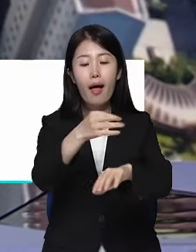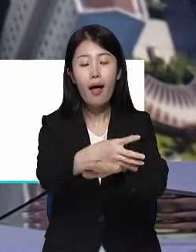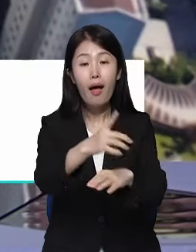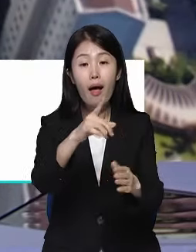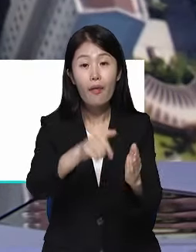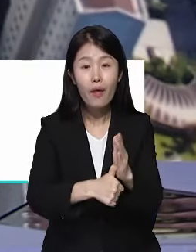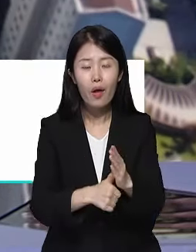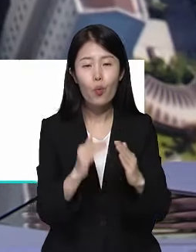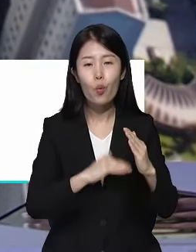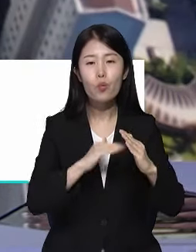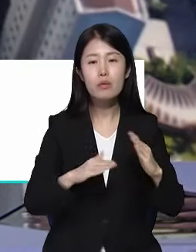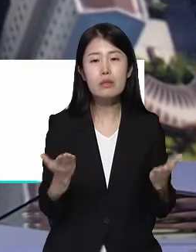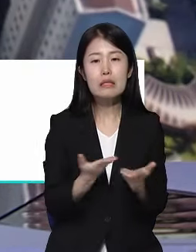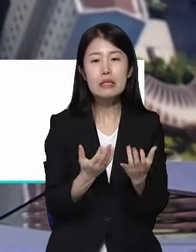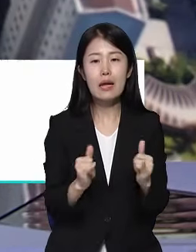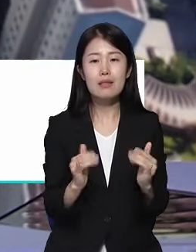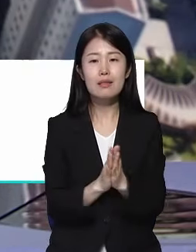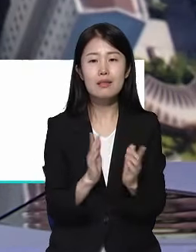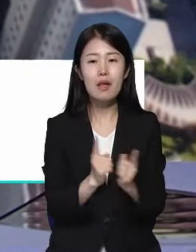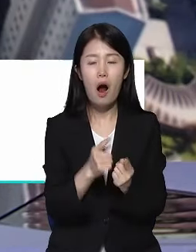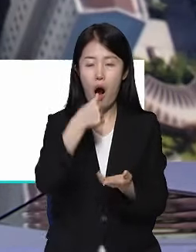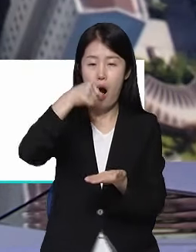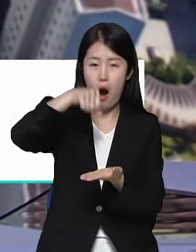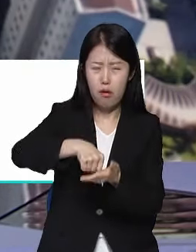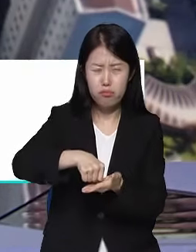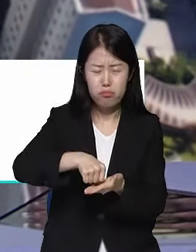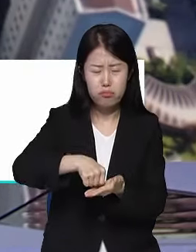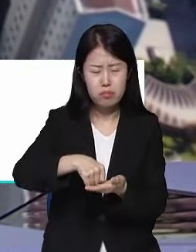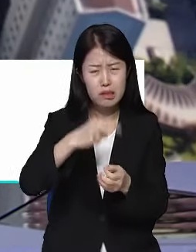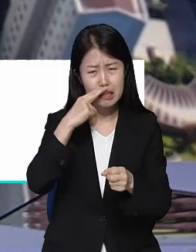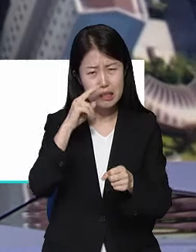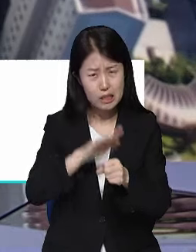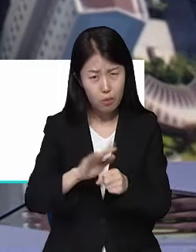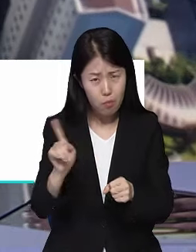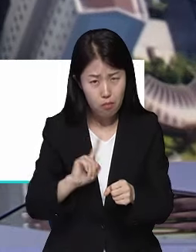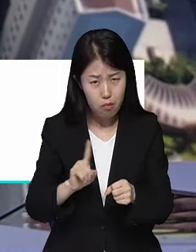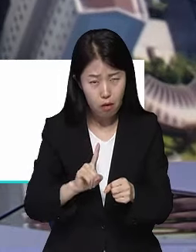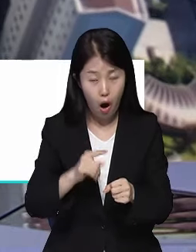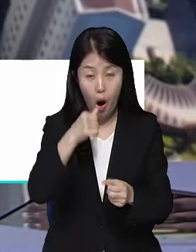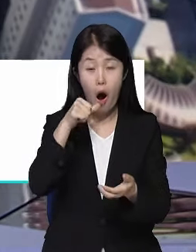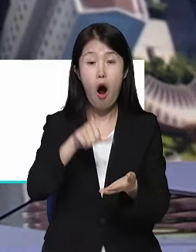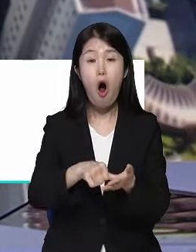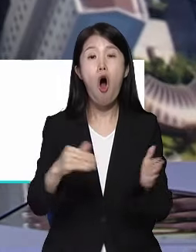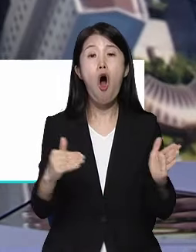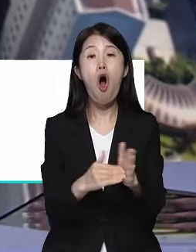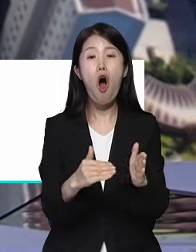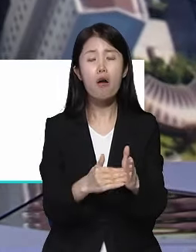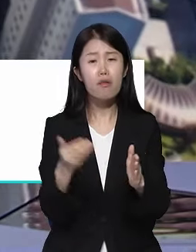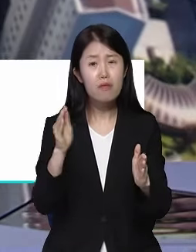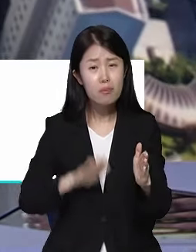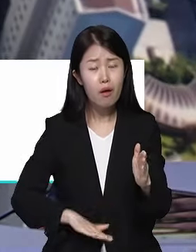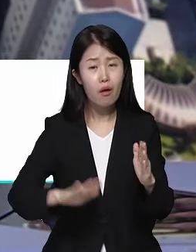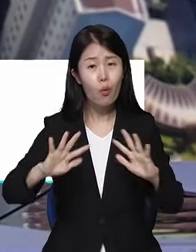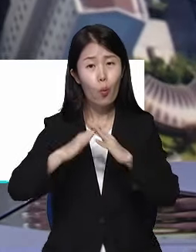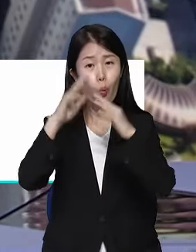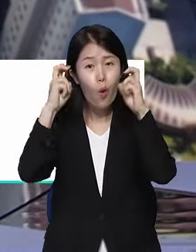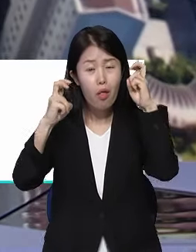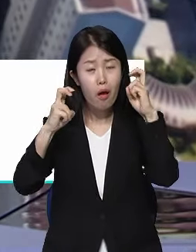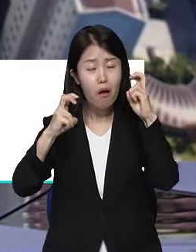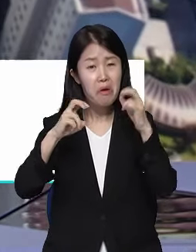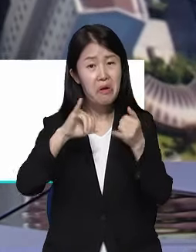것으로 드러났습니다. 더욱 놀라운 것은 공무원의 도장이 들어갔음에도 불구하고 건설사의 약속은 이행되지